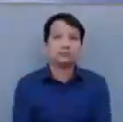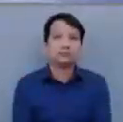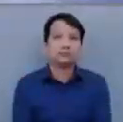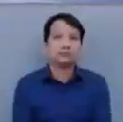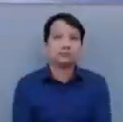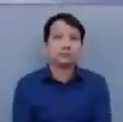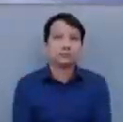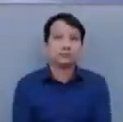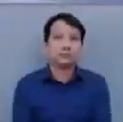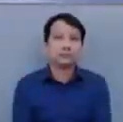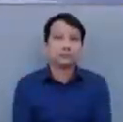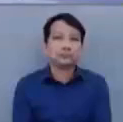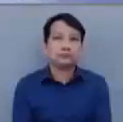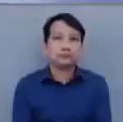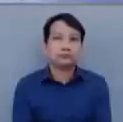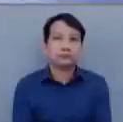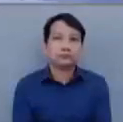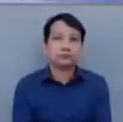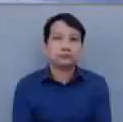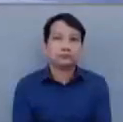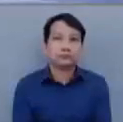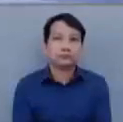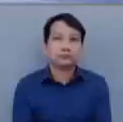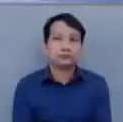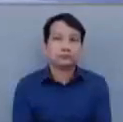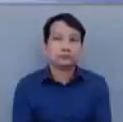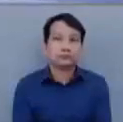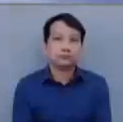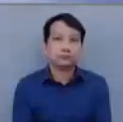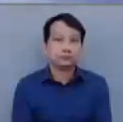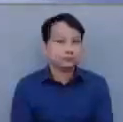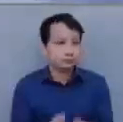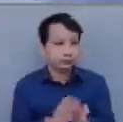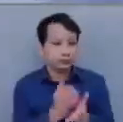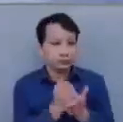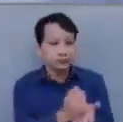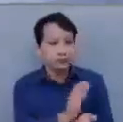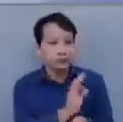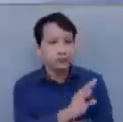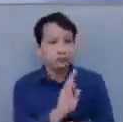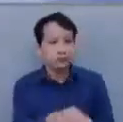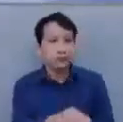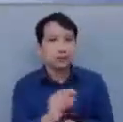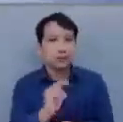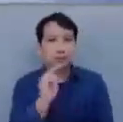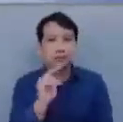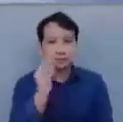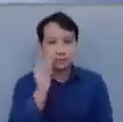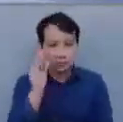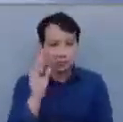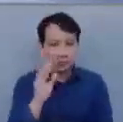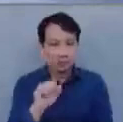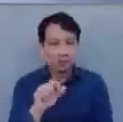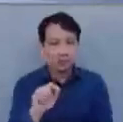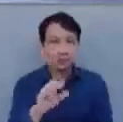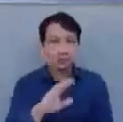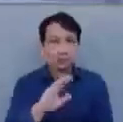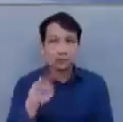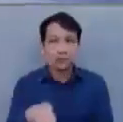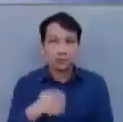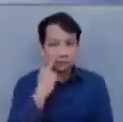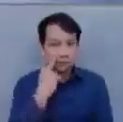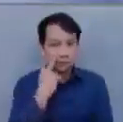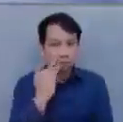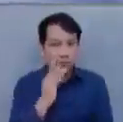Humingi ng saklolo ang isang taxi driver sa police checkpoint nito sa Manila North Cemetery sa Santa Cruz, Manila. Matapos makarnap